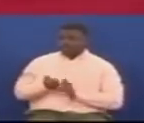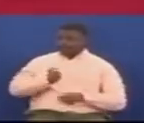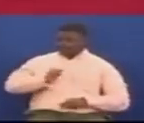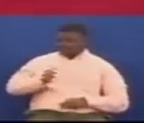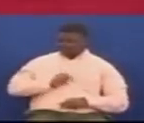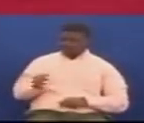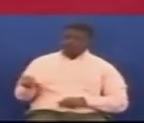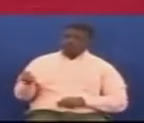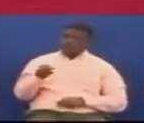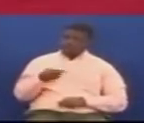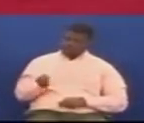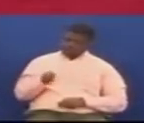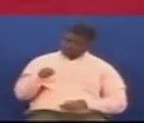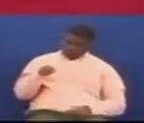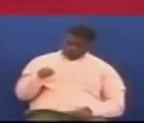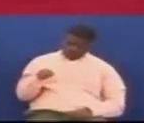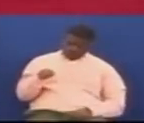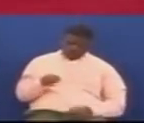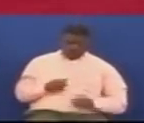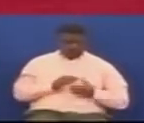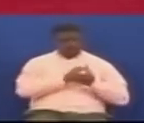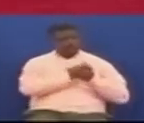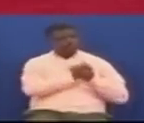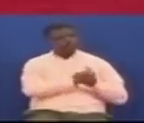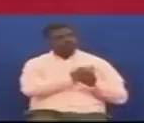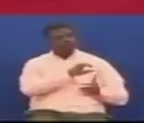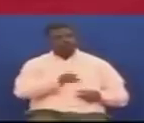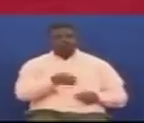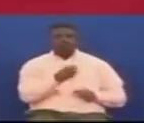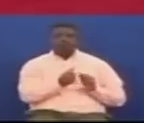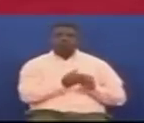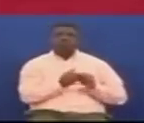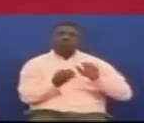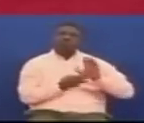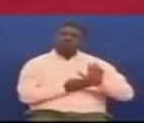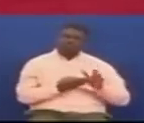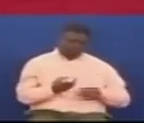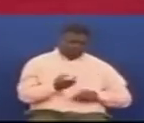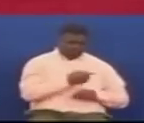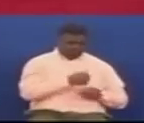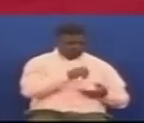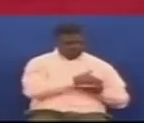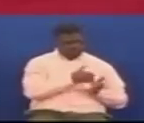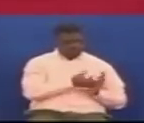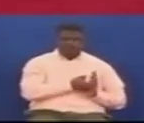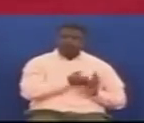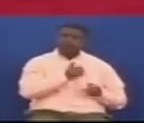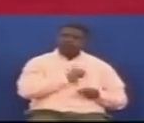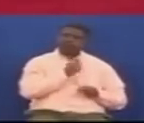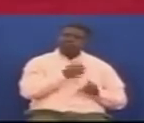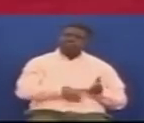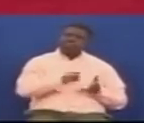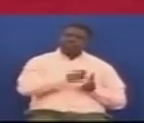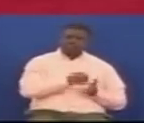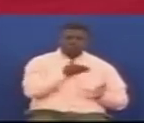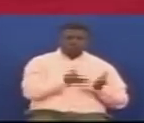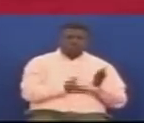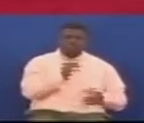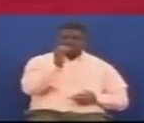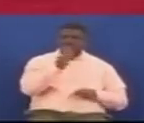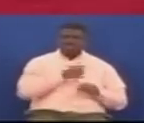Spika, hadi Aprili 2019 mikopo kwa sekta binafsi iliongezeka kwa wastani wa